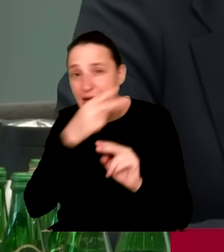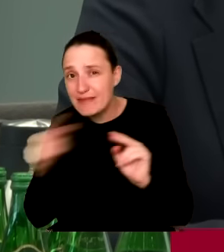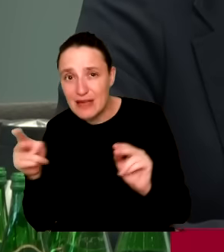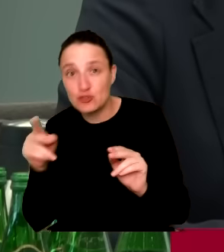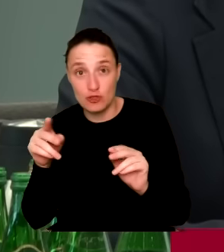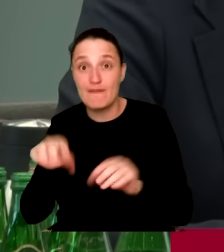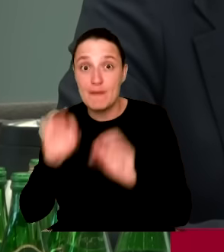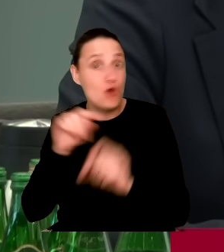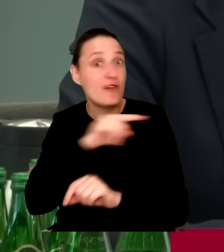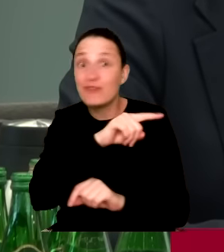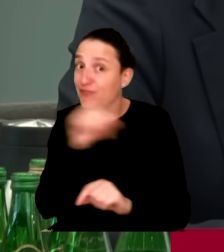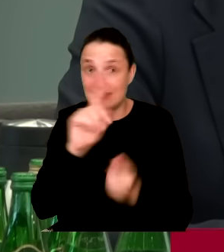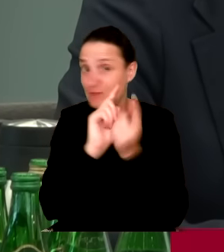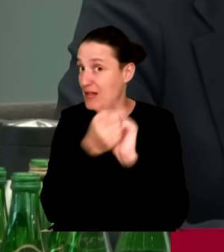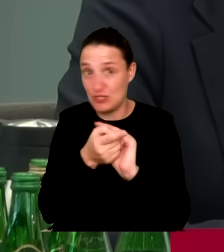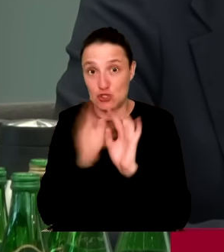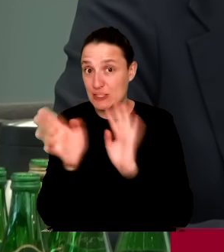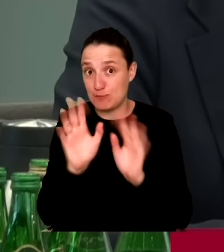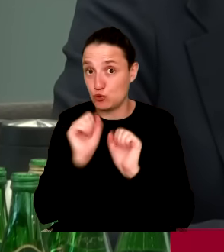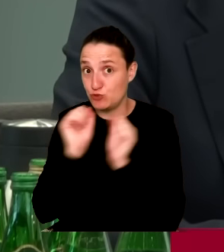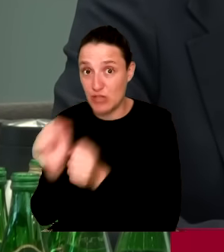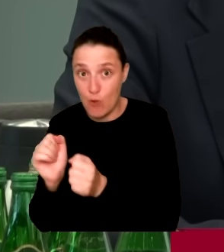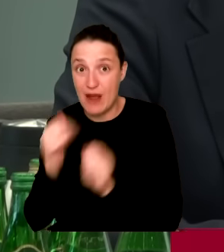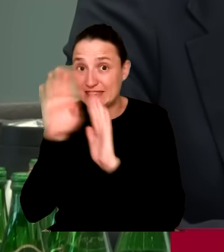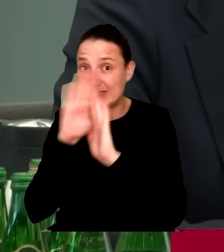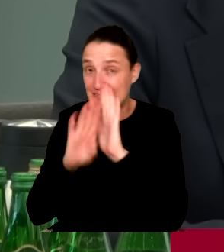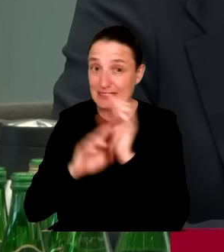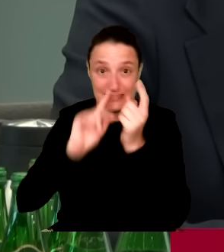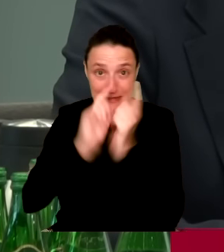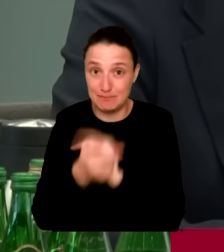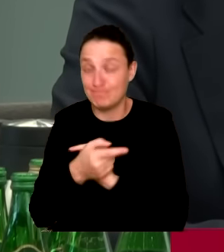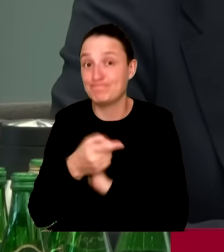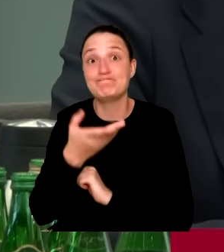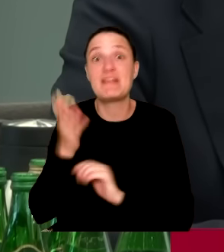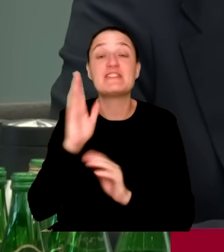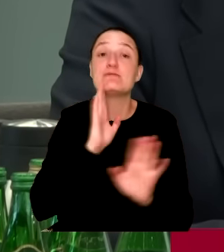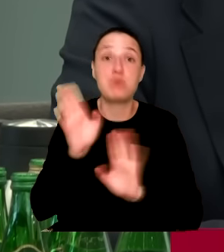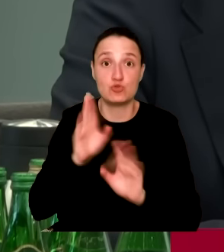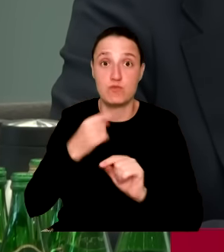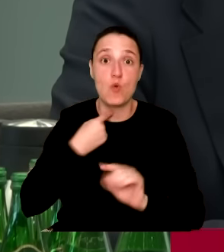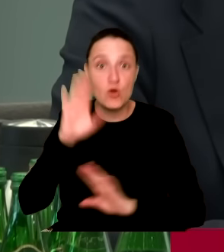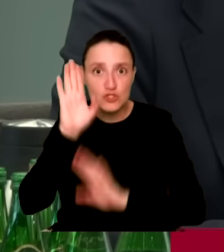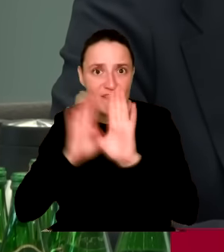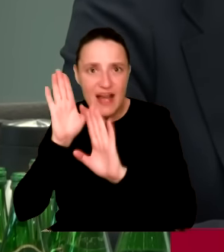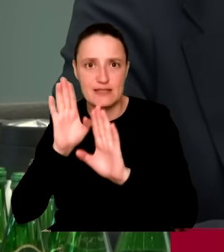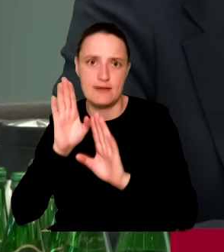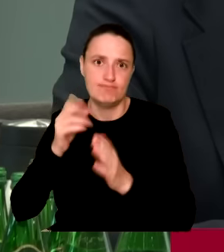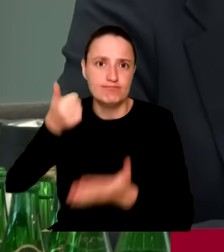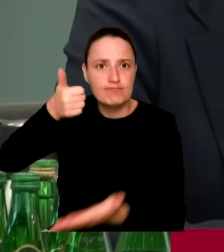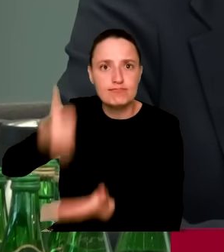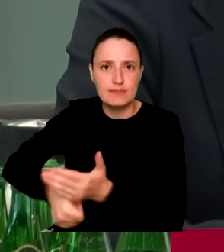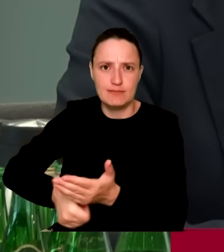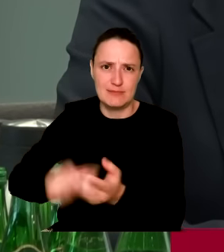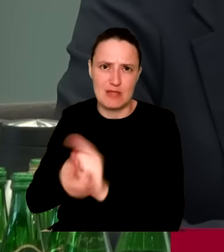zmienić reguły gry postanowiliście zmienić zasady oddawania głosów w tychże wyborach i chce pan premier mi